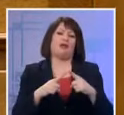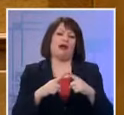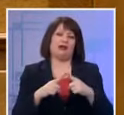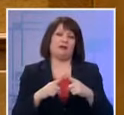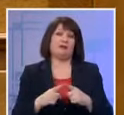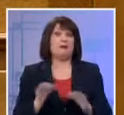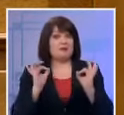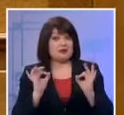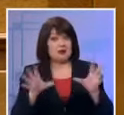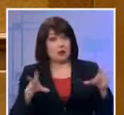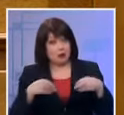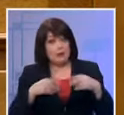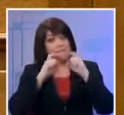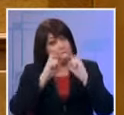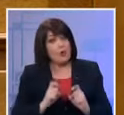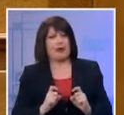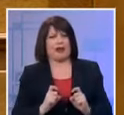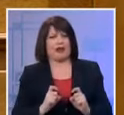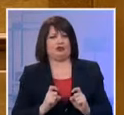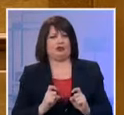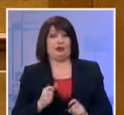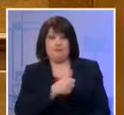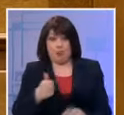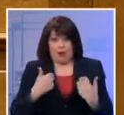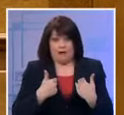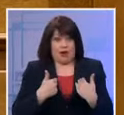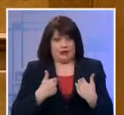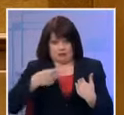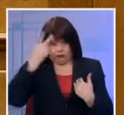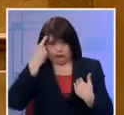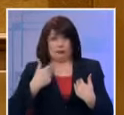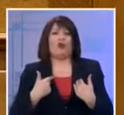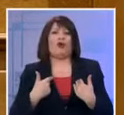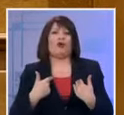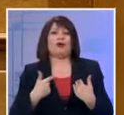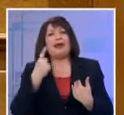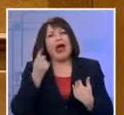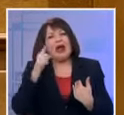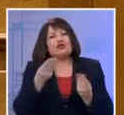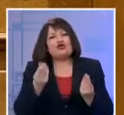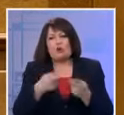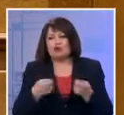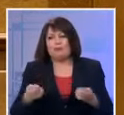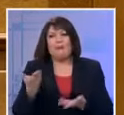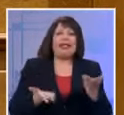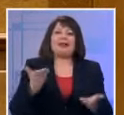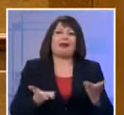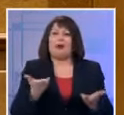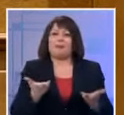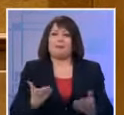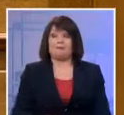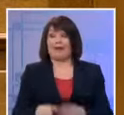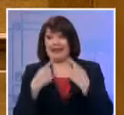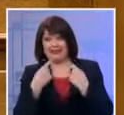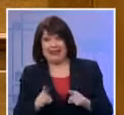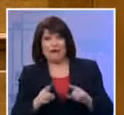φυσικά αποδεχτήκατε την υποχρέωση να μην κάνετε μονομερείς ενέργειες και να βρείτε δημοσιονομικά ισοδύναμα. Η μόνη διαφορά είναι πως το